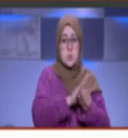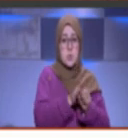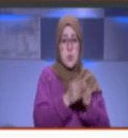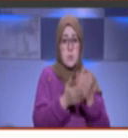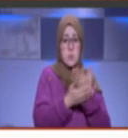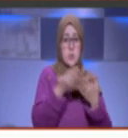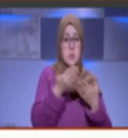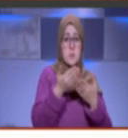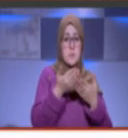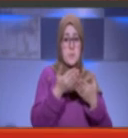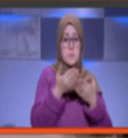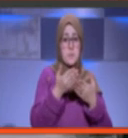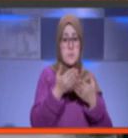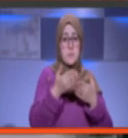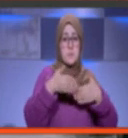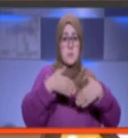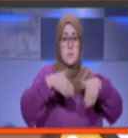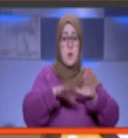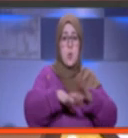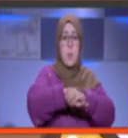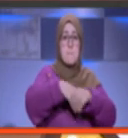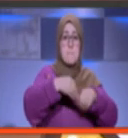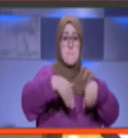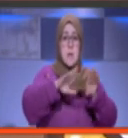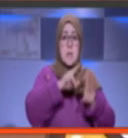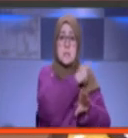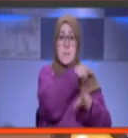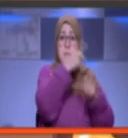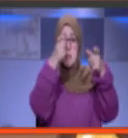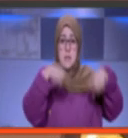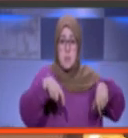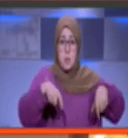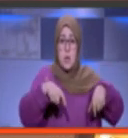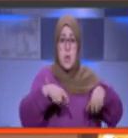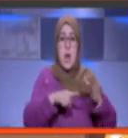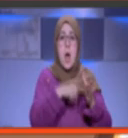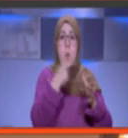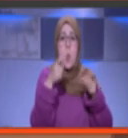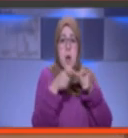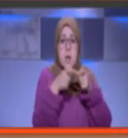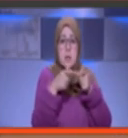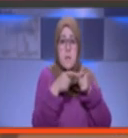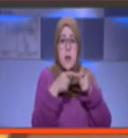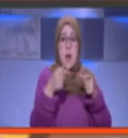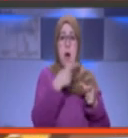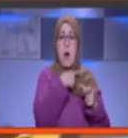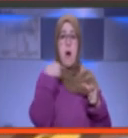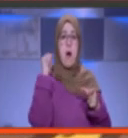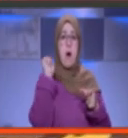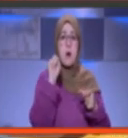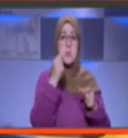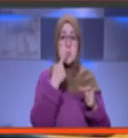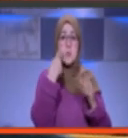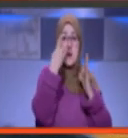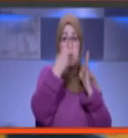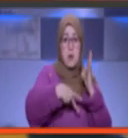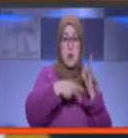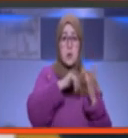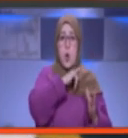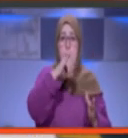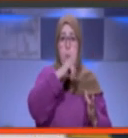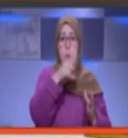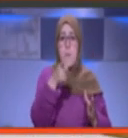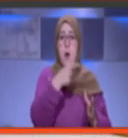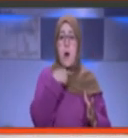يعقد مجلس الأمن الدولي الخميس أول اجتماع له حول الجائحة لاتخاذ قرارات مشتركة لتوحيد